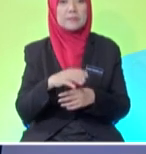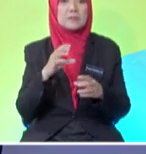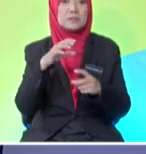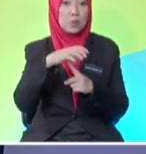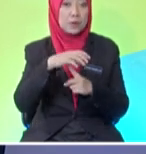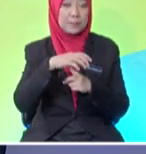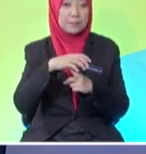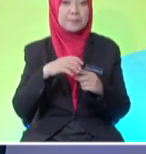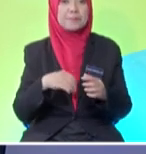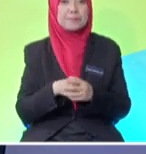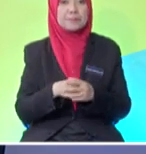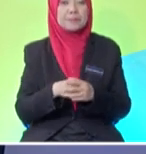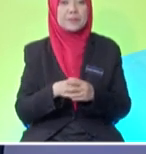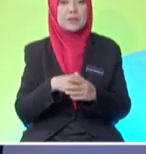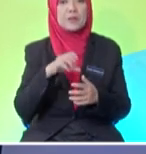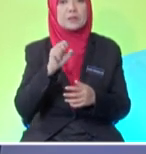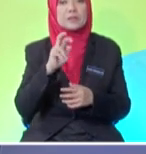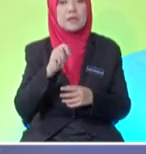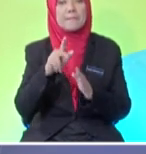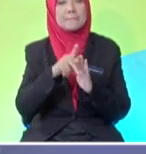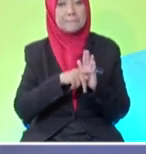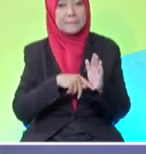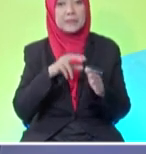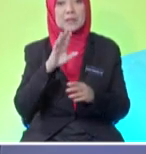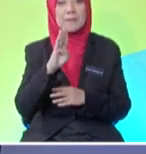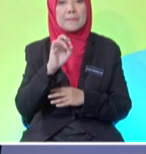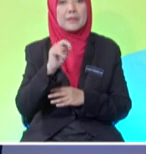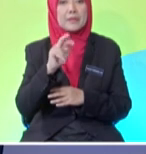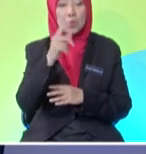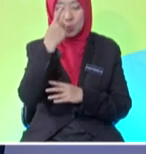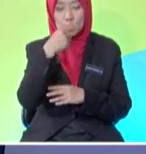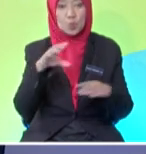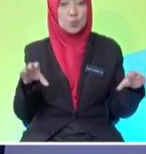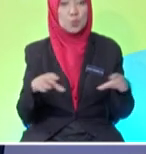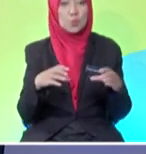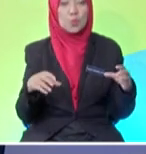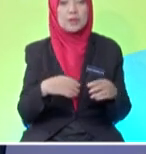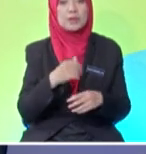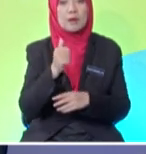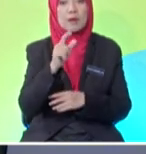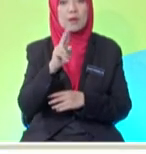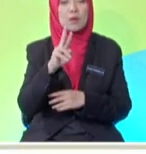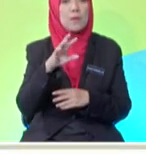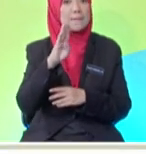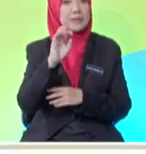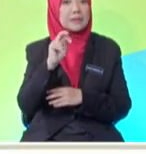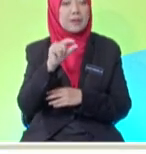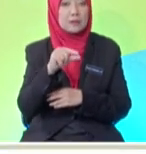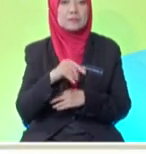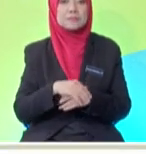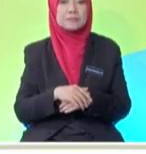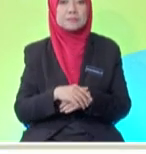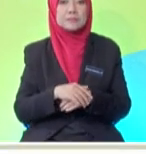seterusnya set pemenang y-nya juga digunakan untuk membuat alo benang ataupun trik Oke